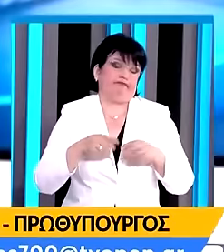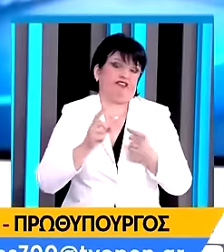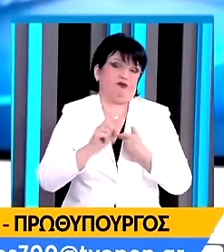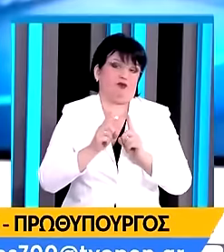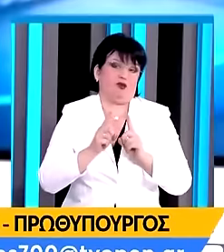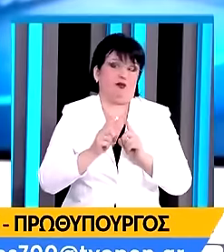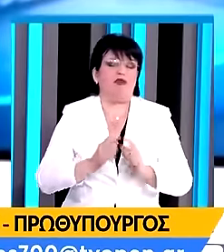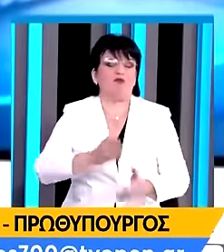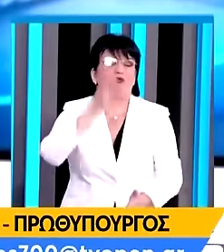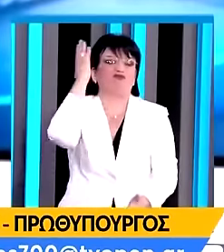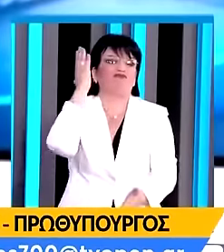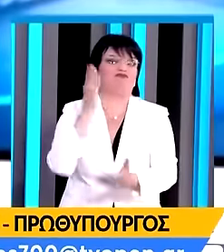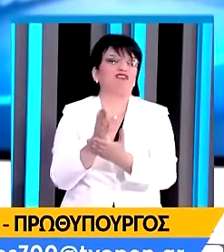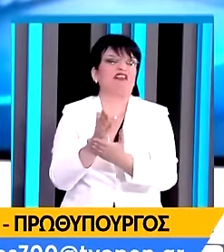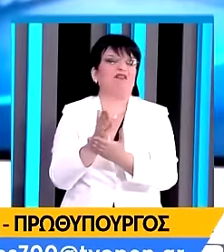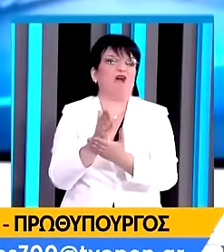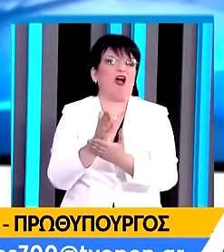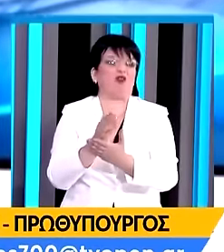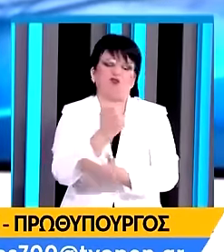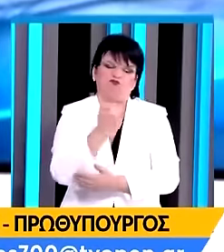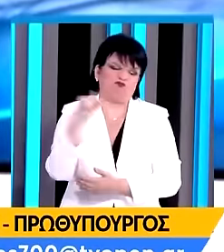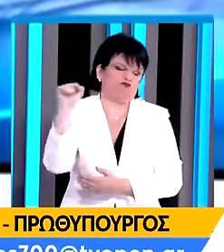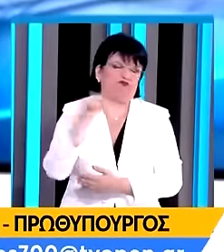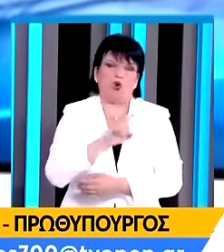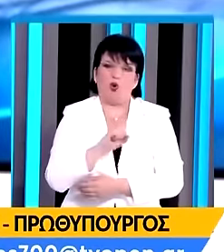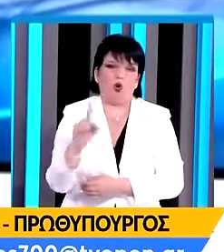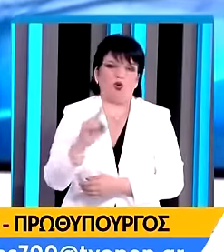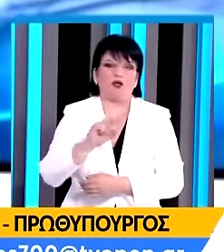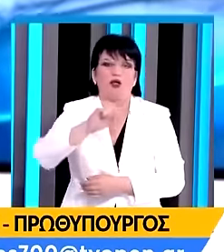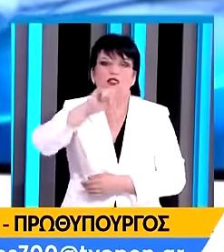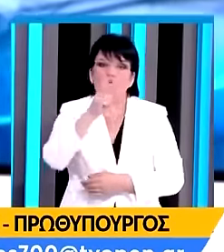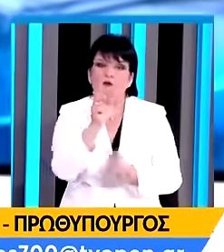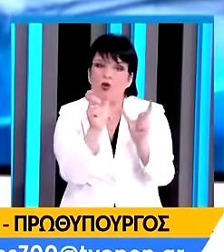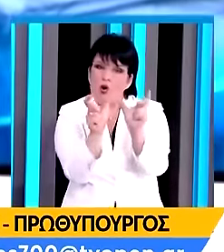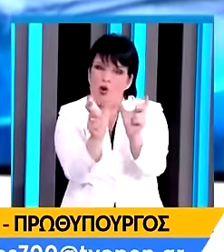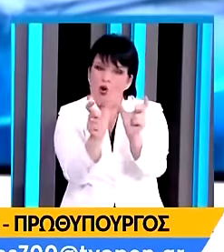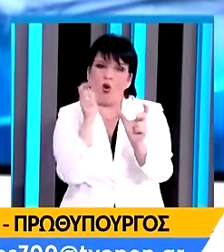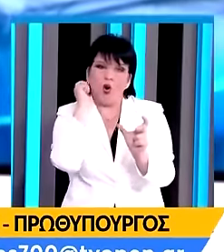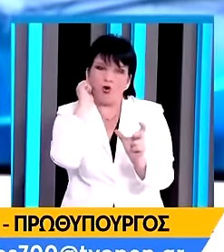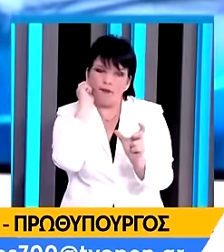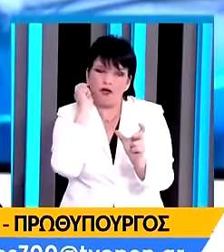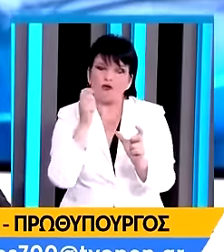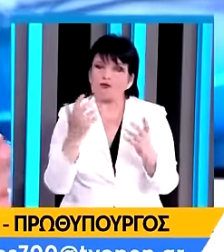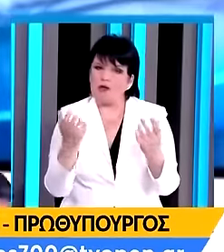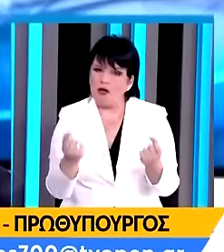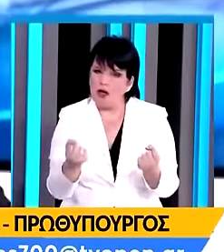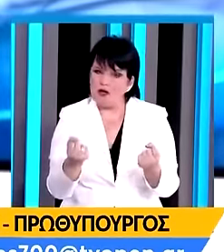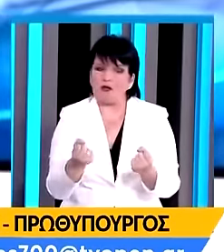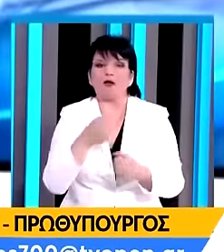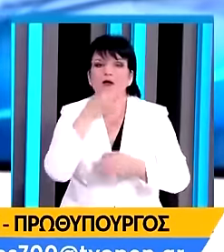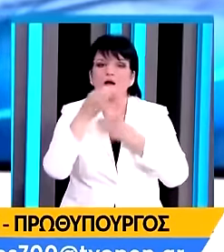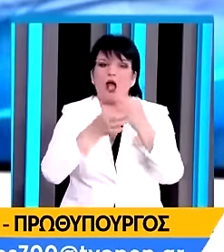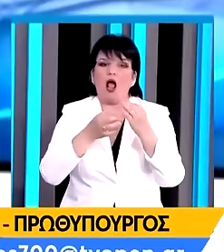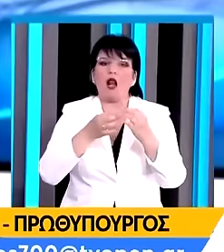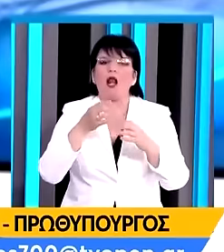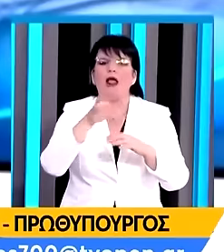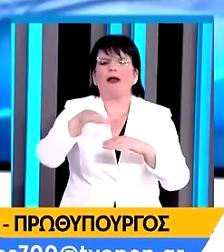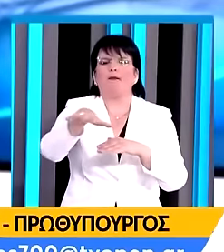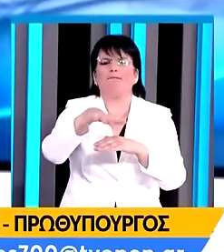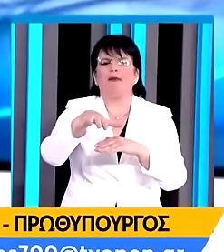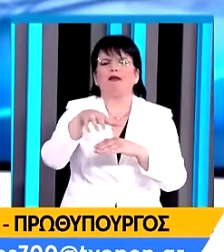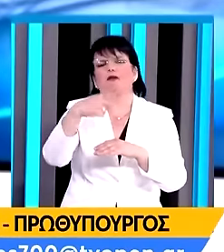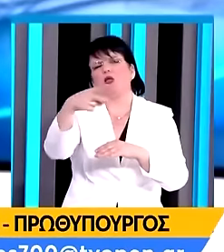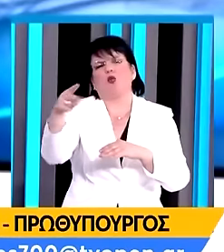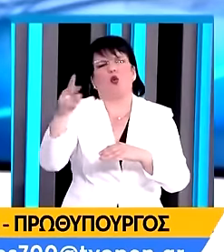de facto να το εφαρμόσουν. Δηλαδή, διπλή ονομασία, ναι. Αυτό που λέγανε τώρα, σε εισαγωγικά διπλή ονομασία. Να λένε στο εσωτερικό αυτό που θέλουν για το κοινό